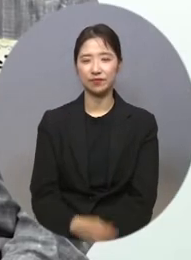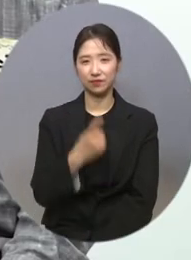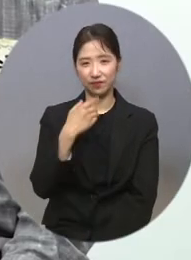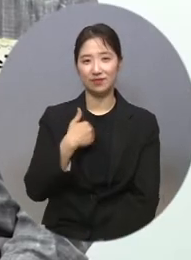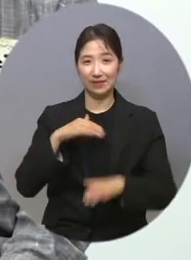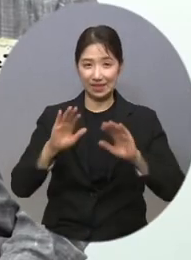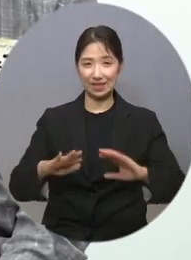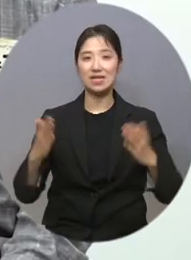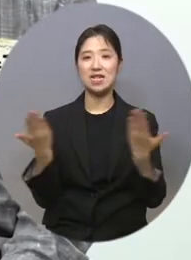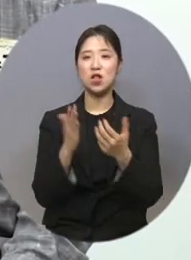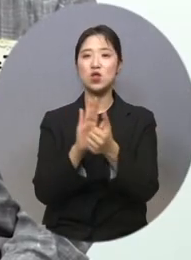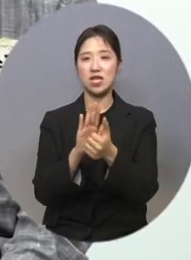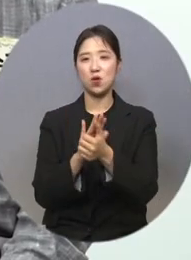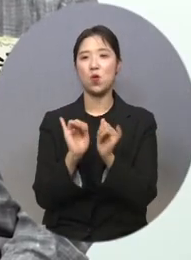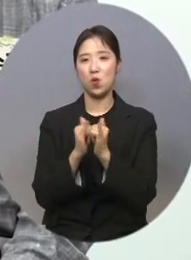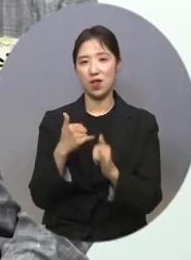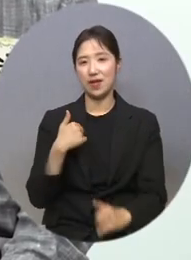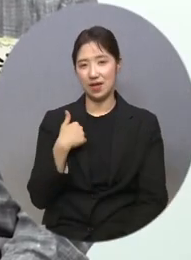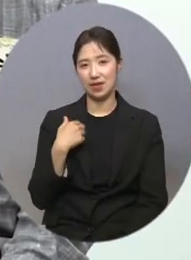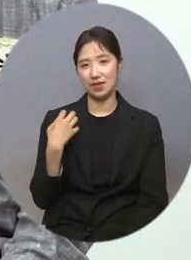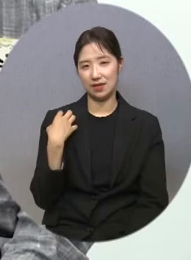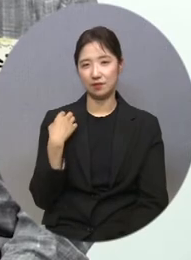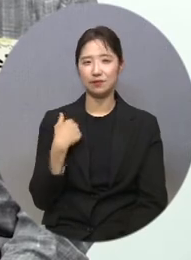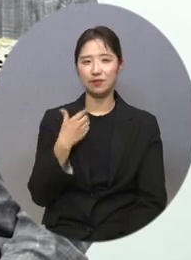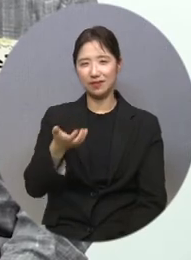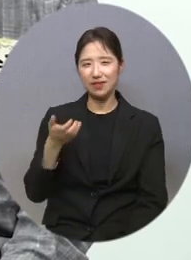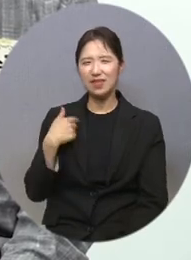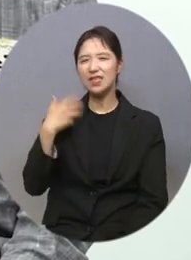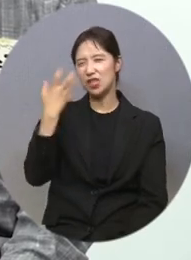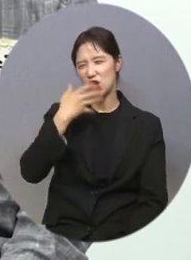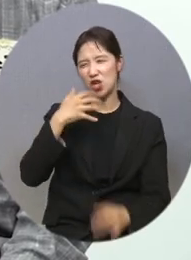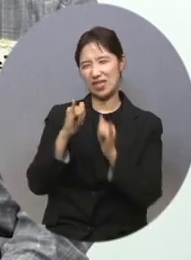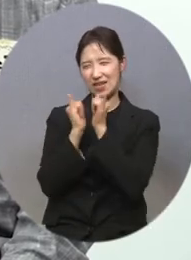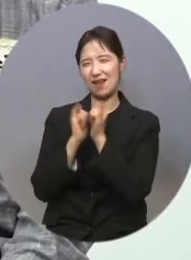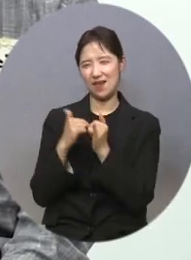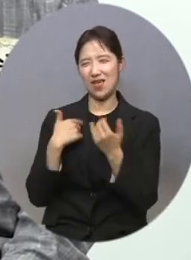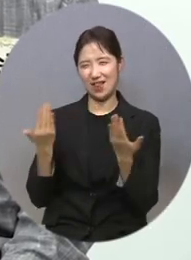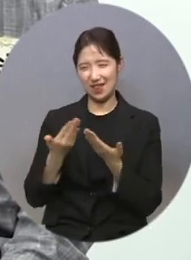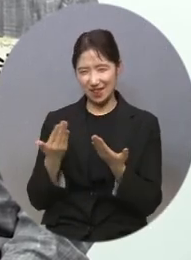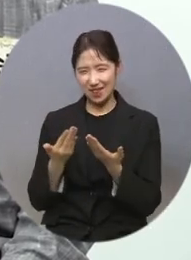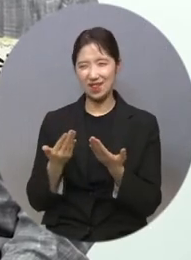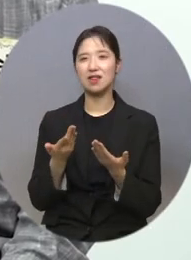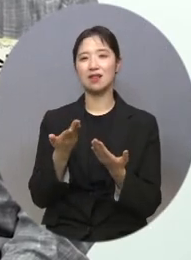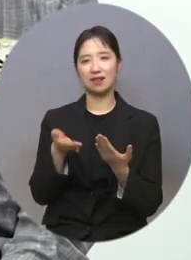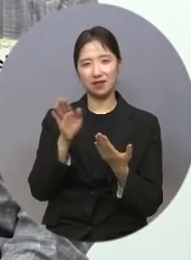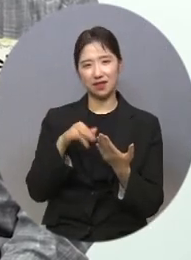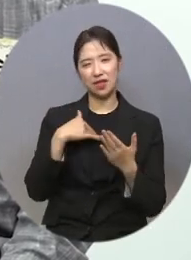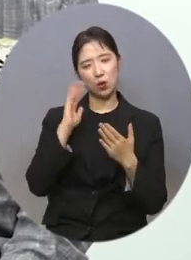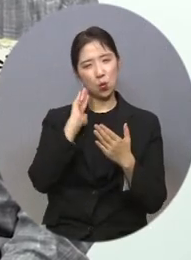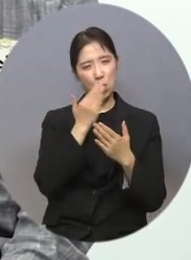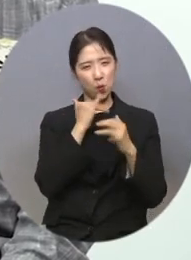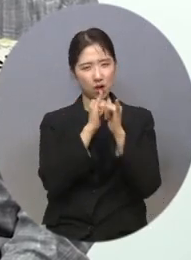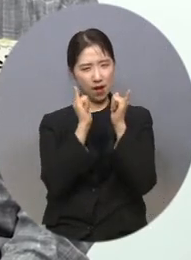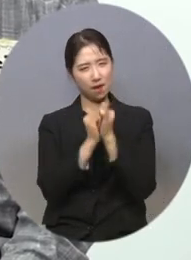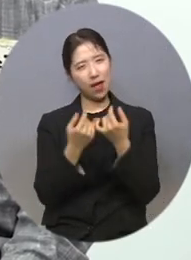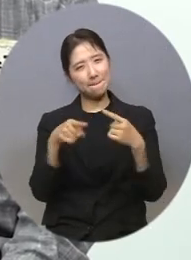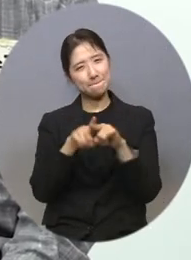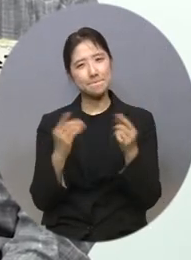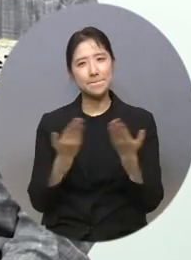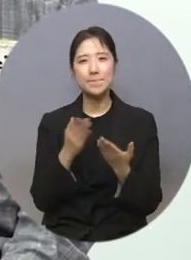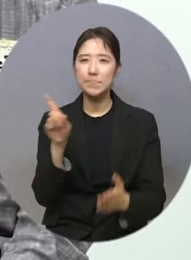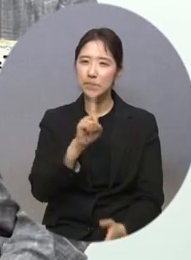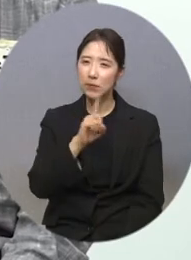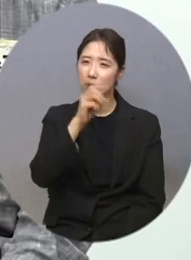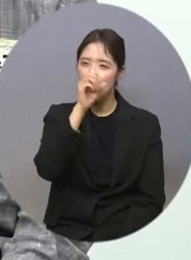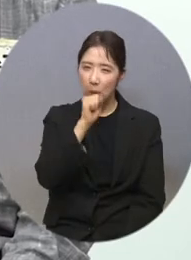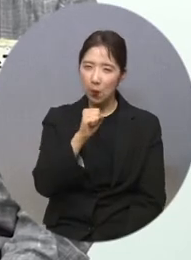저는 이제 근로지원인 일을 하고 있는데, 제가 이전까지 이제 청인사회에 소속돼 있다가 이제 농사회에서 함께 뭔가 또할수 있는 부분들이 있지